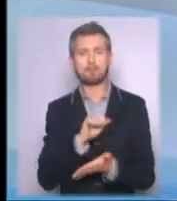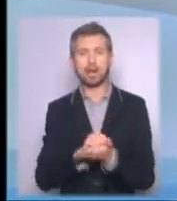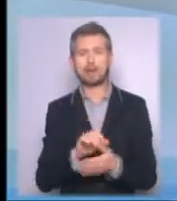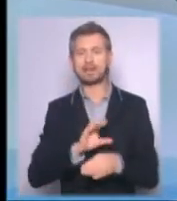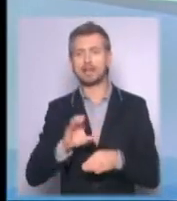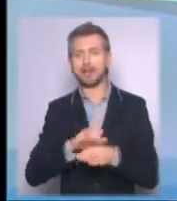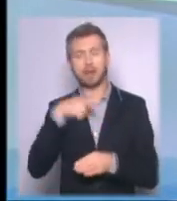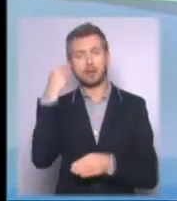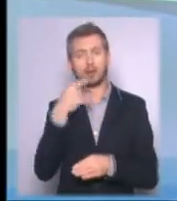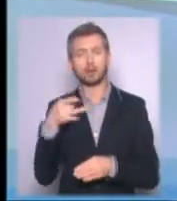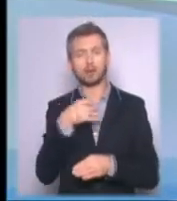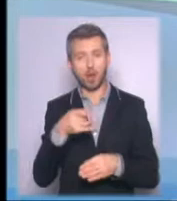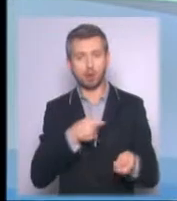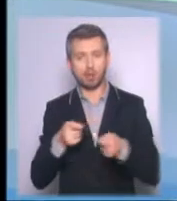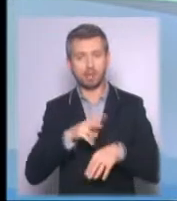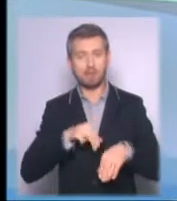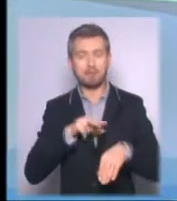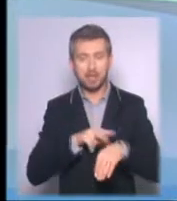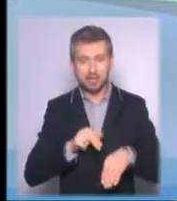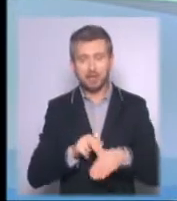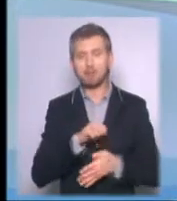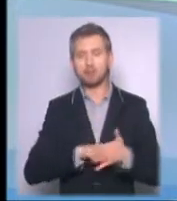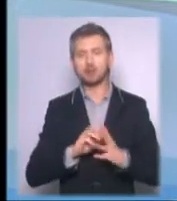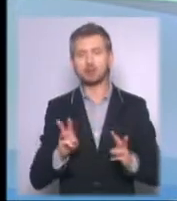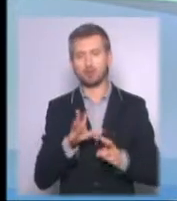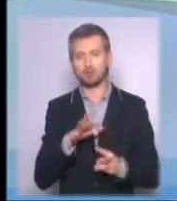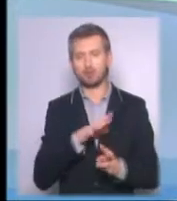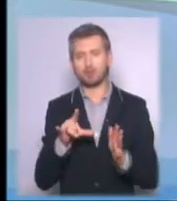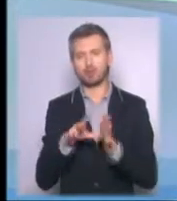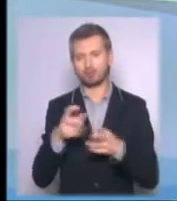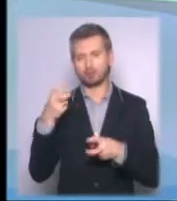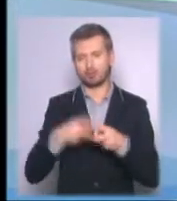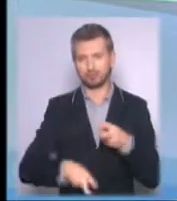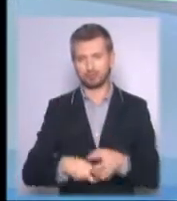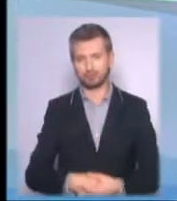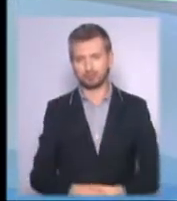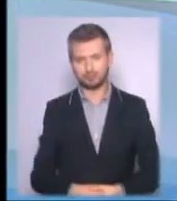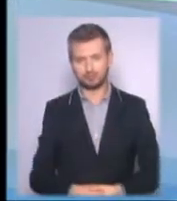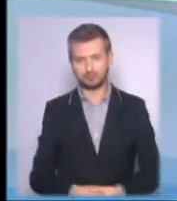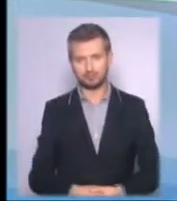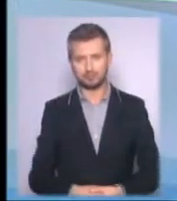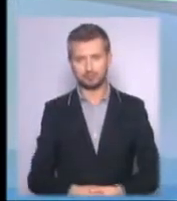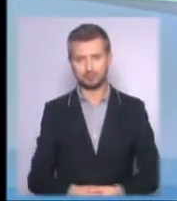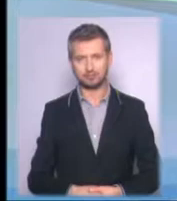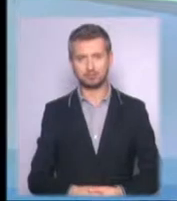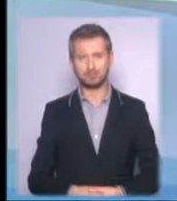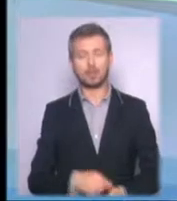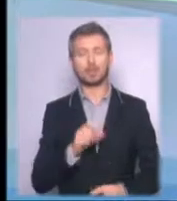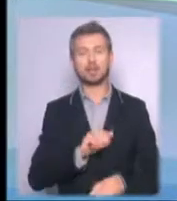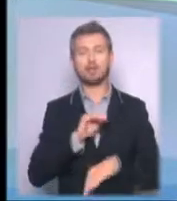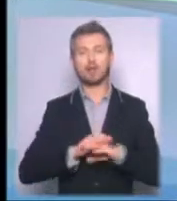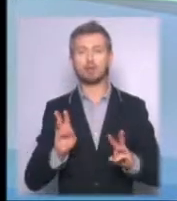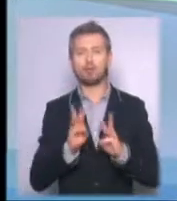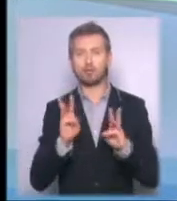Дарницького райуправління міліції Інни Гамалії, причиною пожежі стало коротке замикання елементів живлення. За фактом